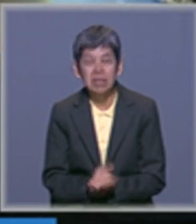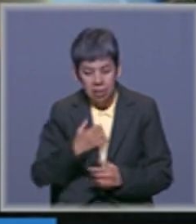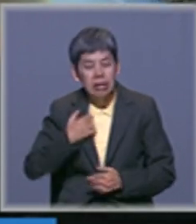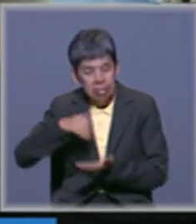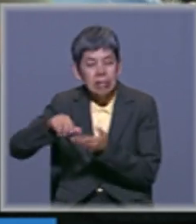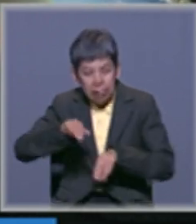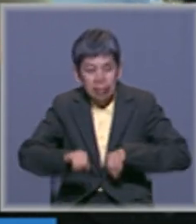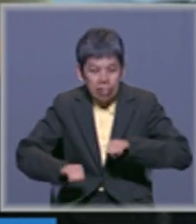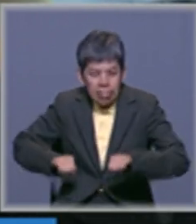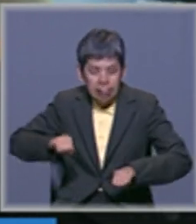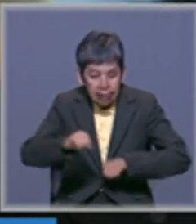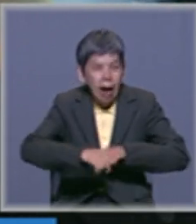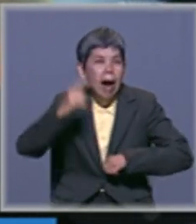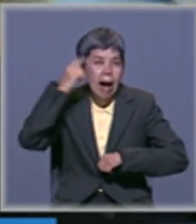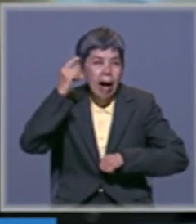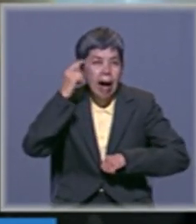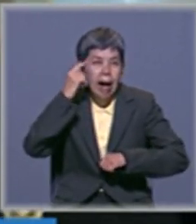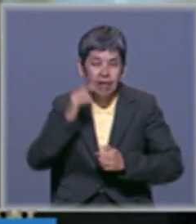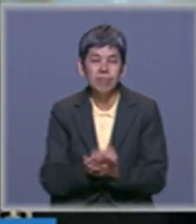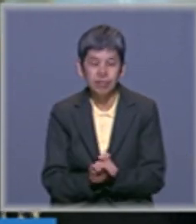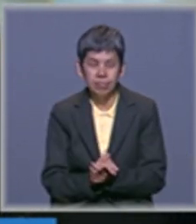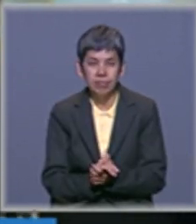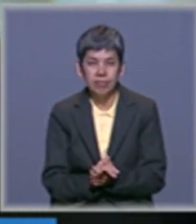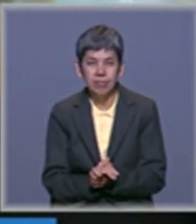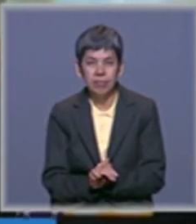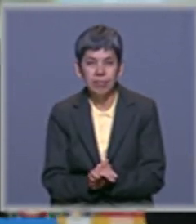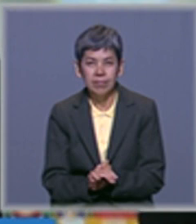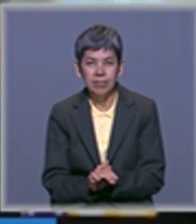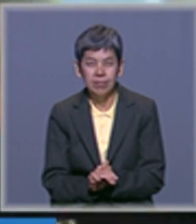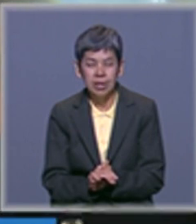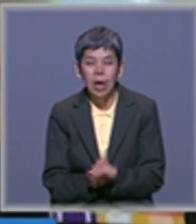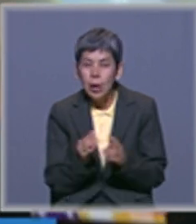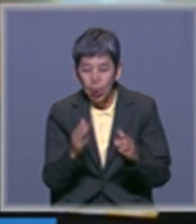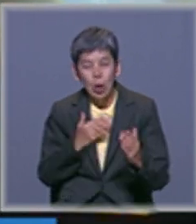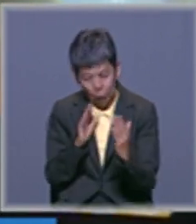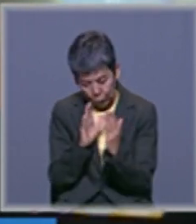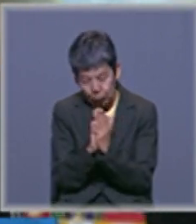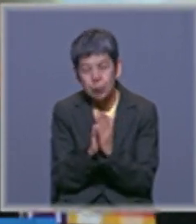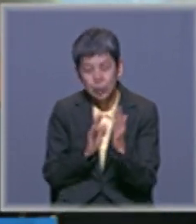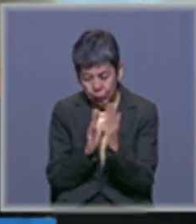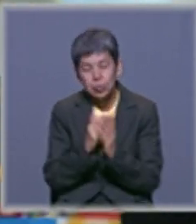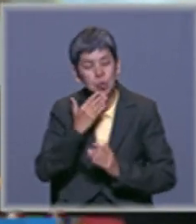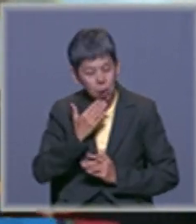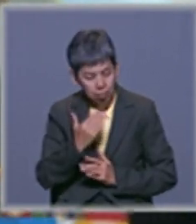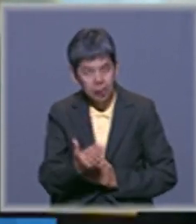ไม่เป็นไรคลานเราก็ จะอยู่เคียงข้างป๋าตลอดไปครับ